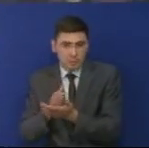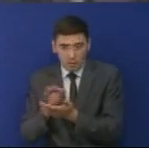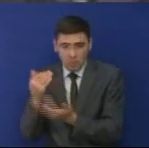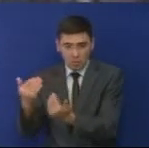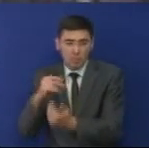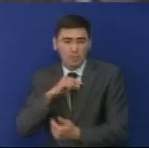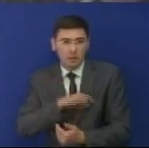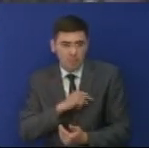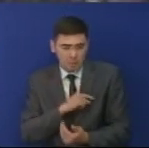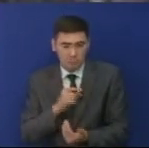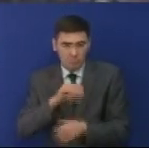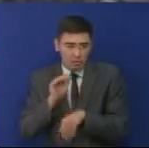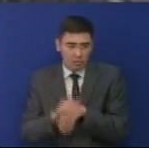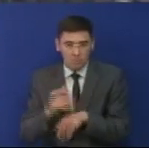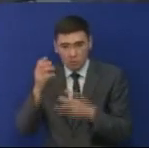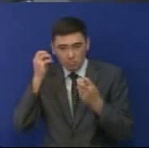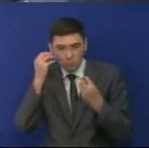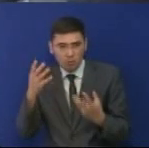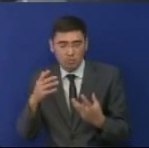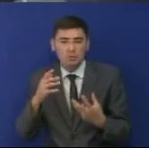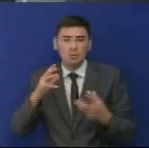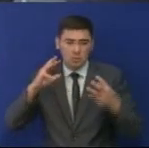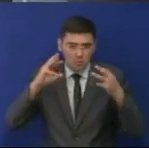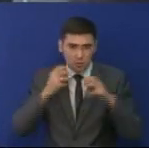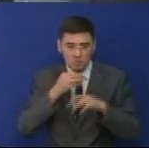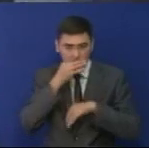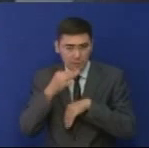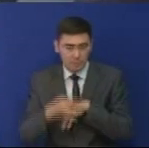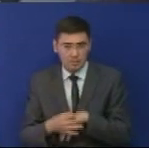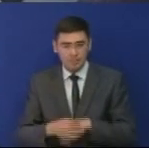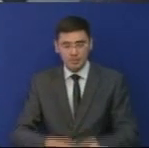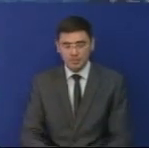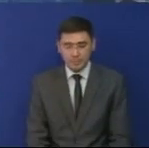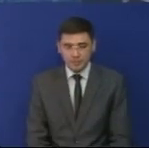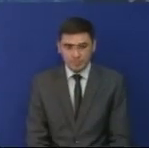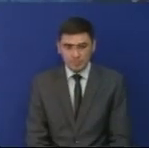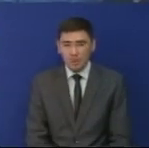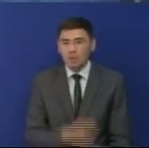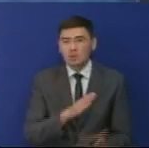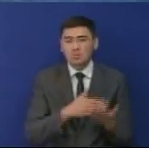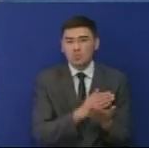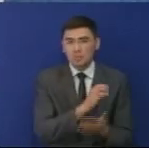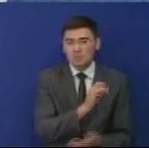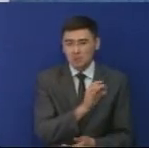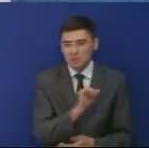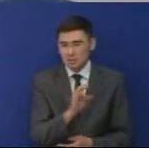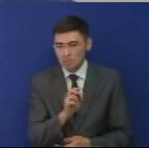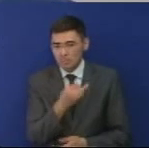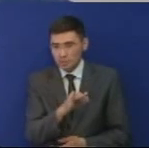как мудрого, взвешенного политика от природы, всегда подчеркивали его окружение. Депутат Сарсенбай